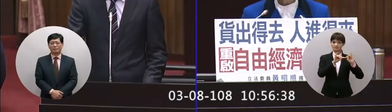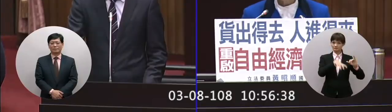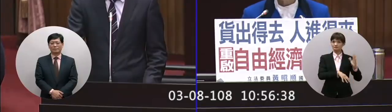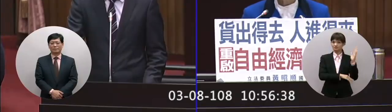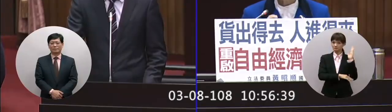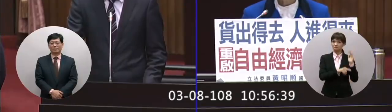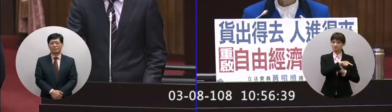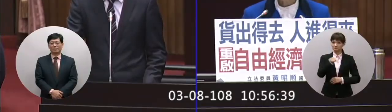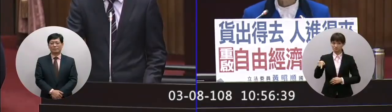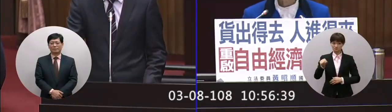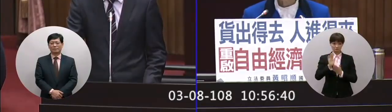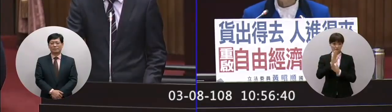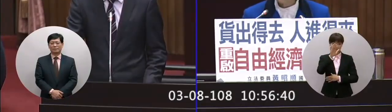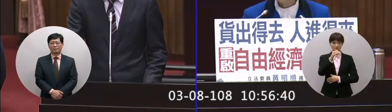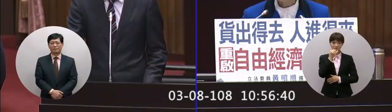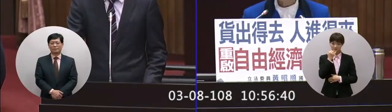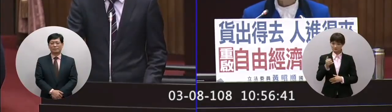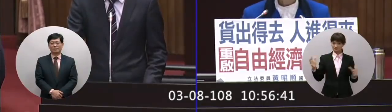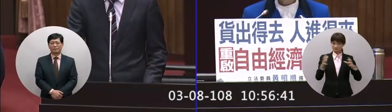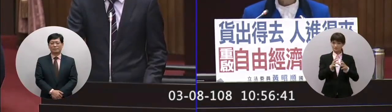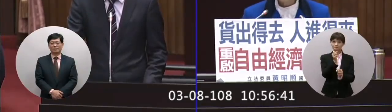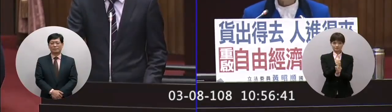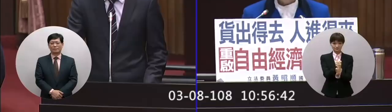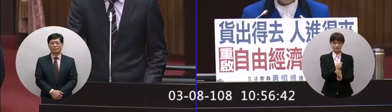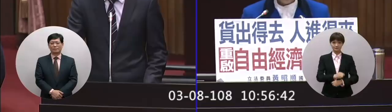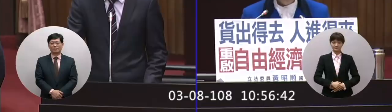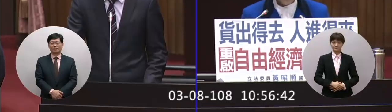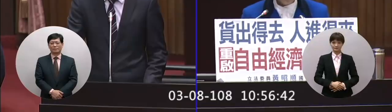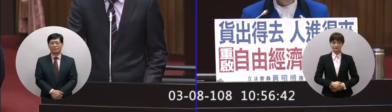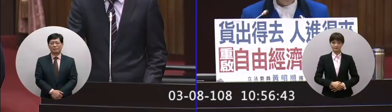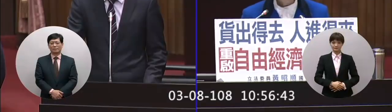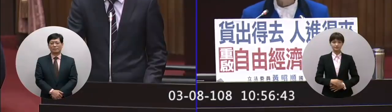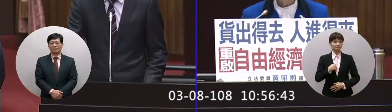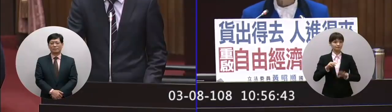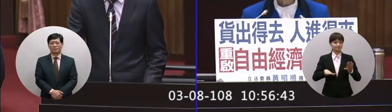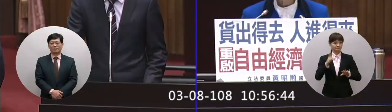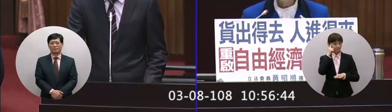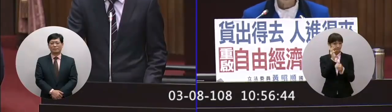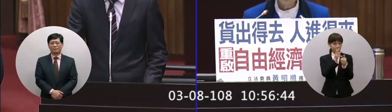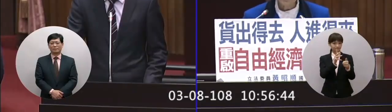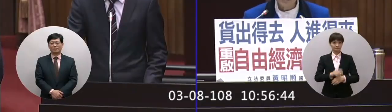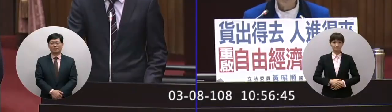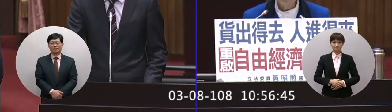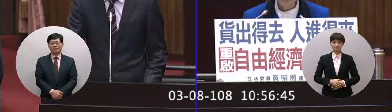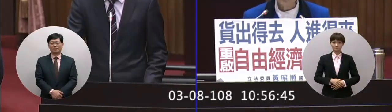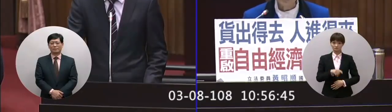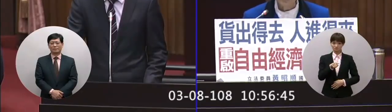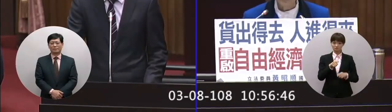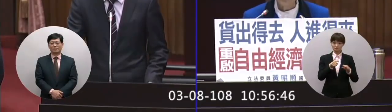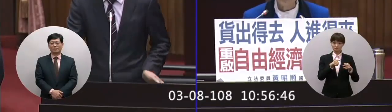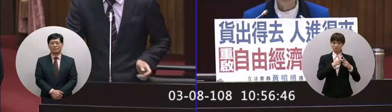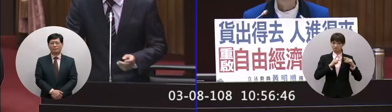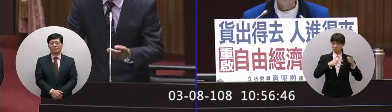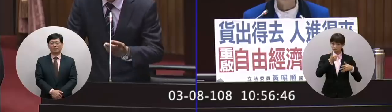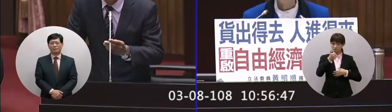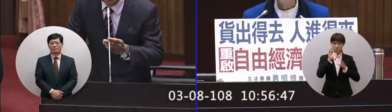间未来能够真正的合作。所以我今天要请教你，当你看到你有看到蔡英文写